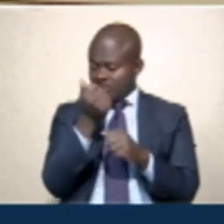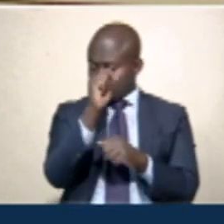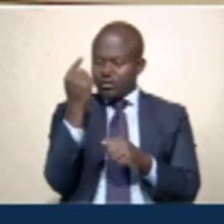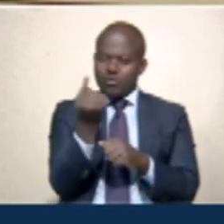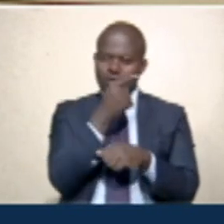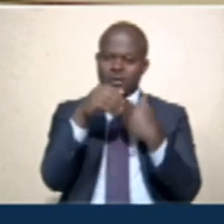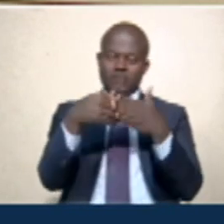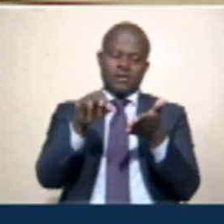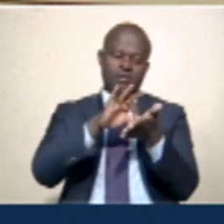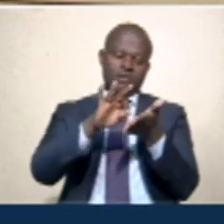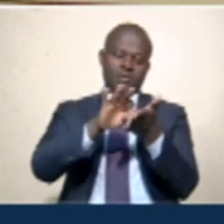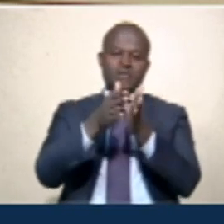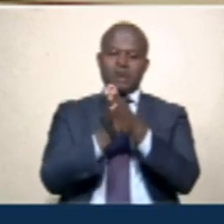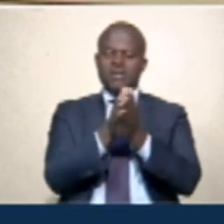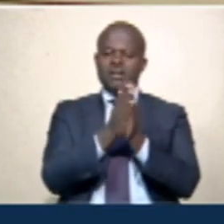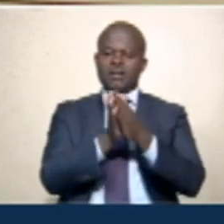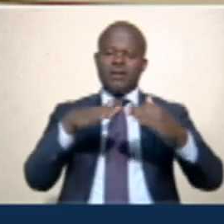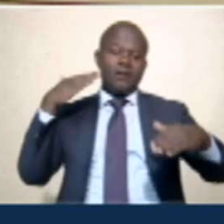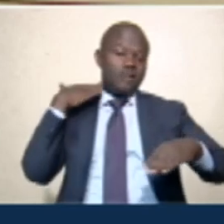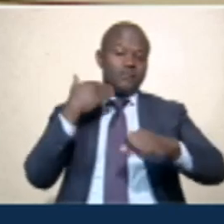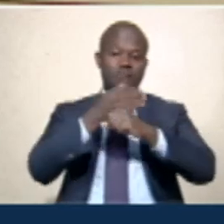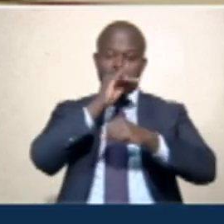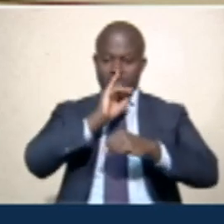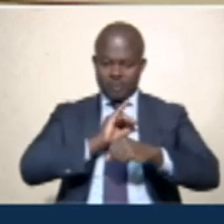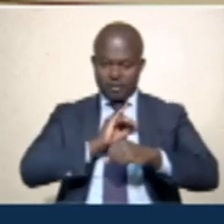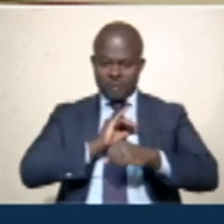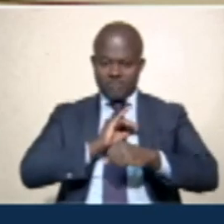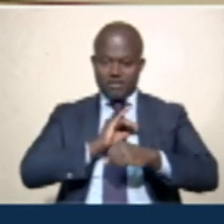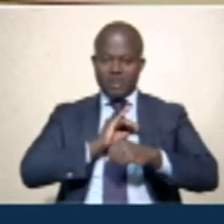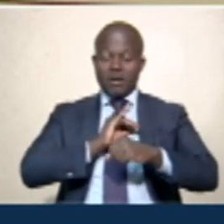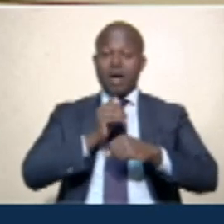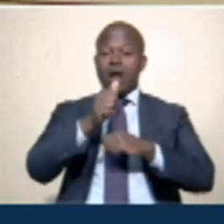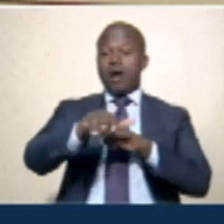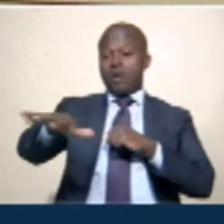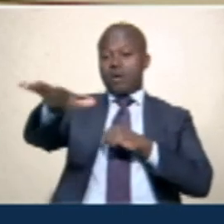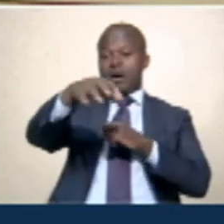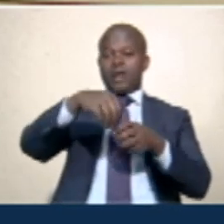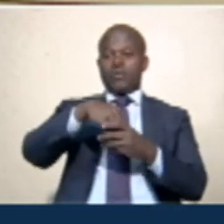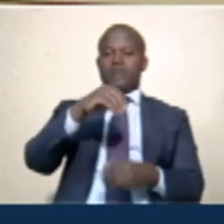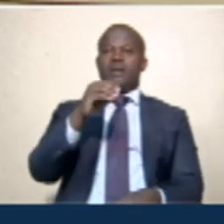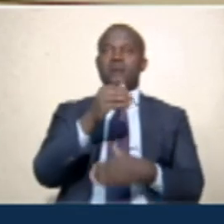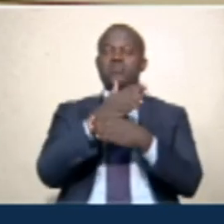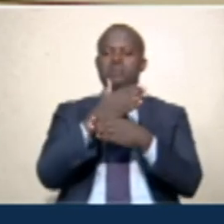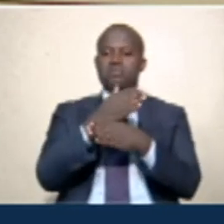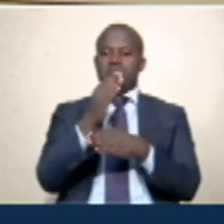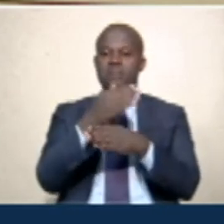twanditse amateka ya jenoside yakorewe abatutsi ubwaho hari kuri minubumwe.